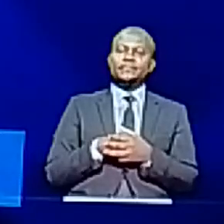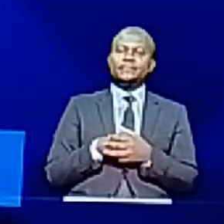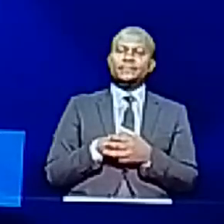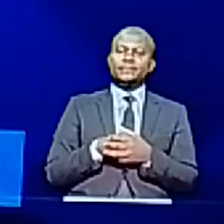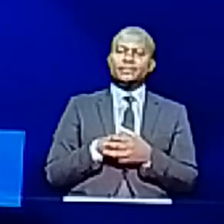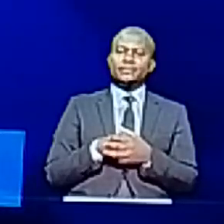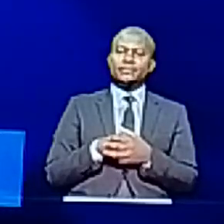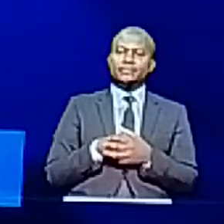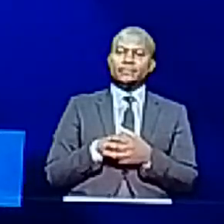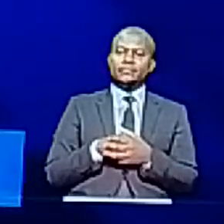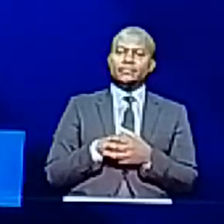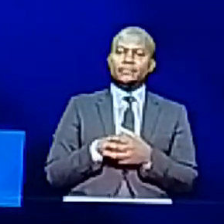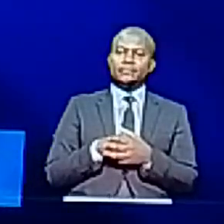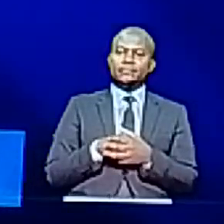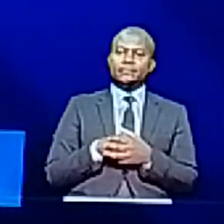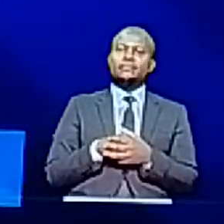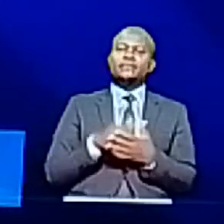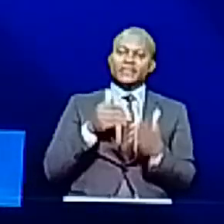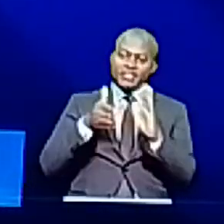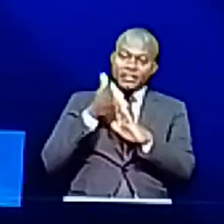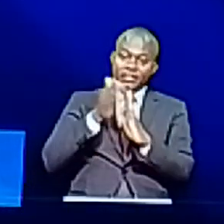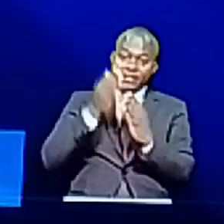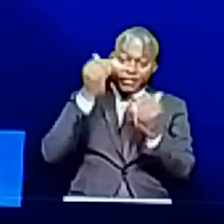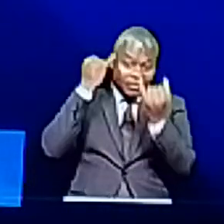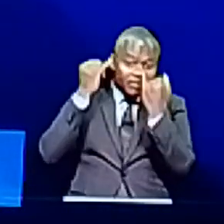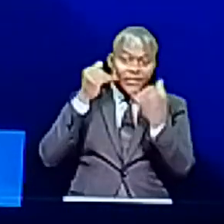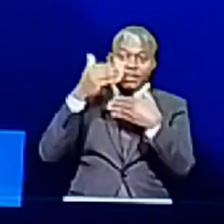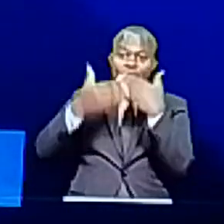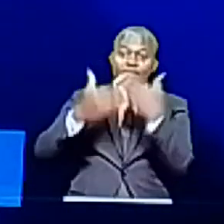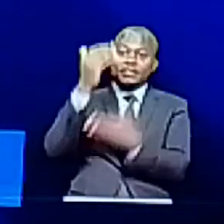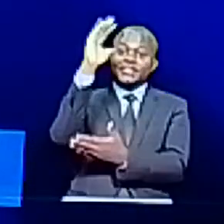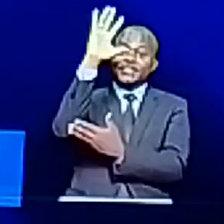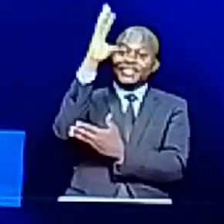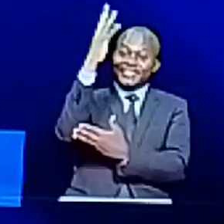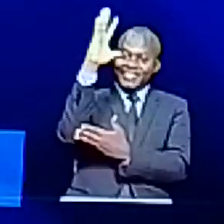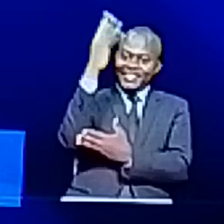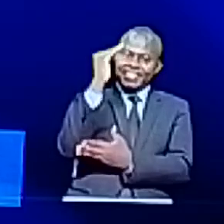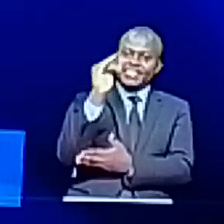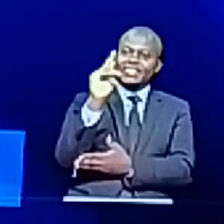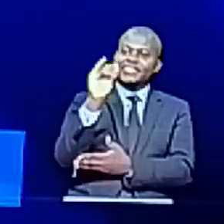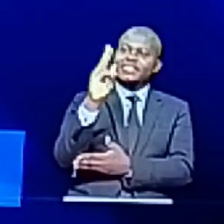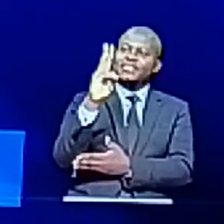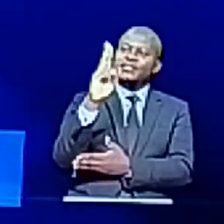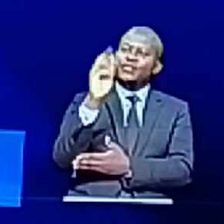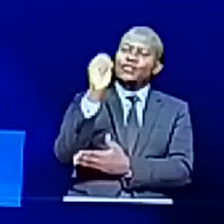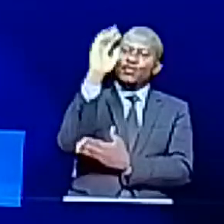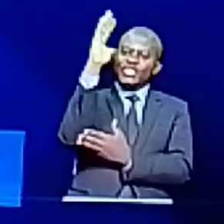yego turakumva aza ku gitekerezo twumvise ko tubere Kivumu ariko aza ku gitekerezo